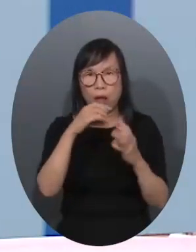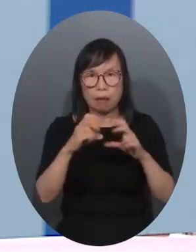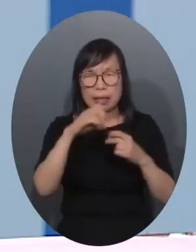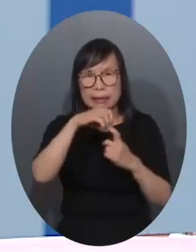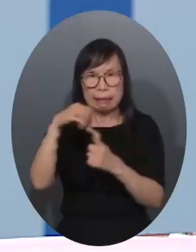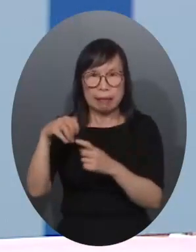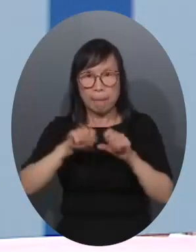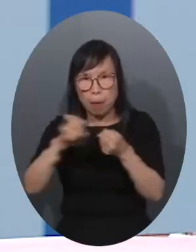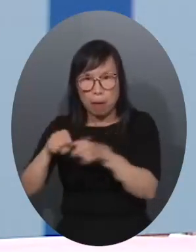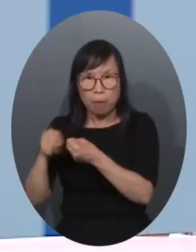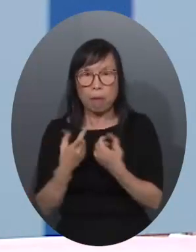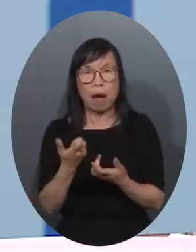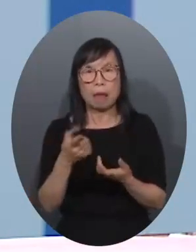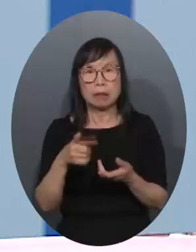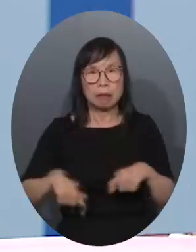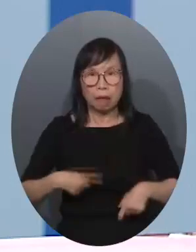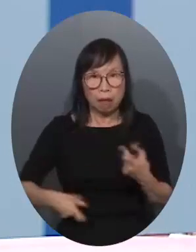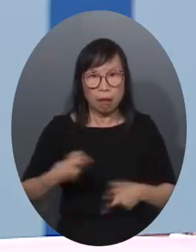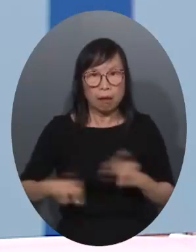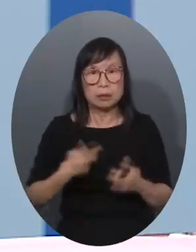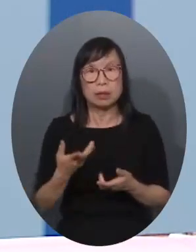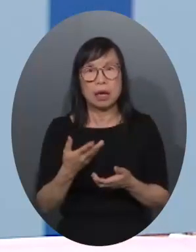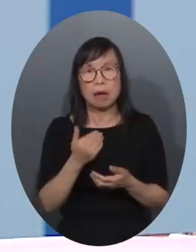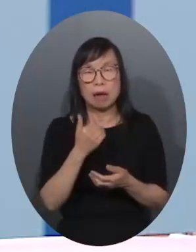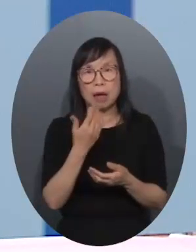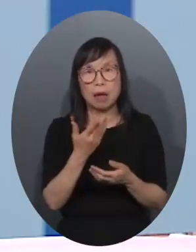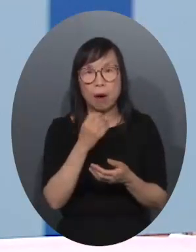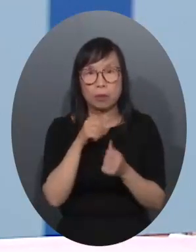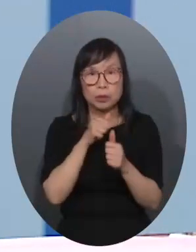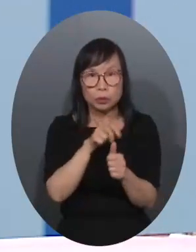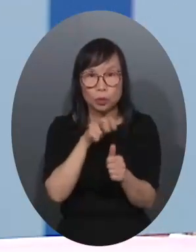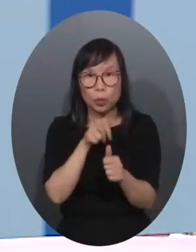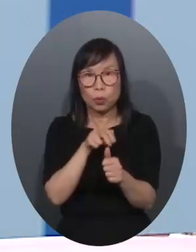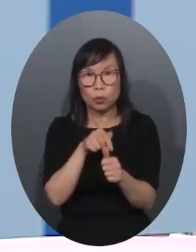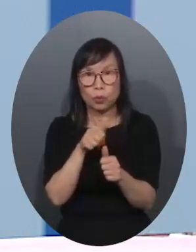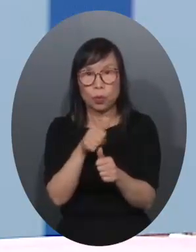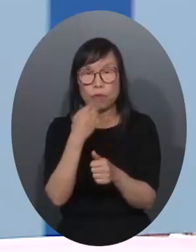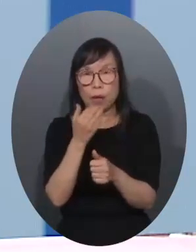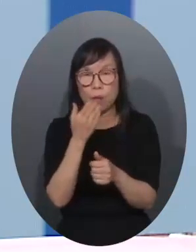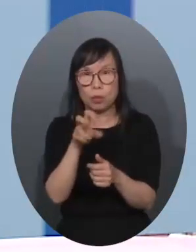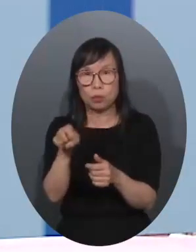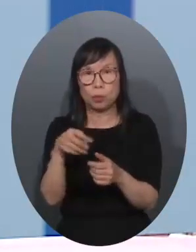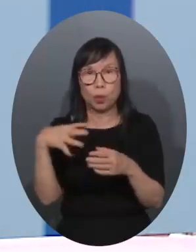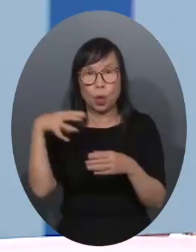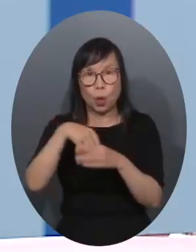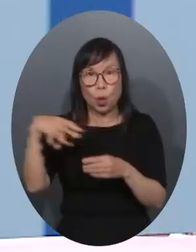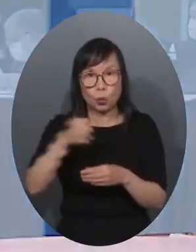公司喺呢方面嘅開支係幾多？有否報案？會否追討有關開支以維護股東嘅權益？